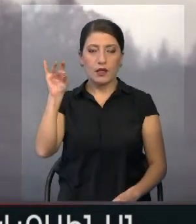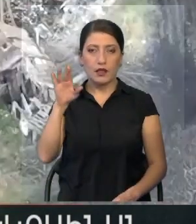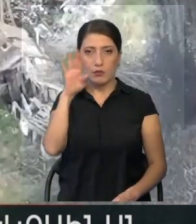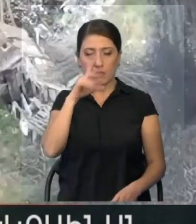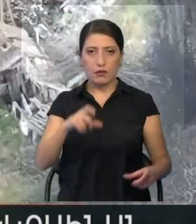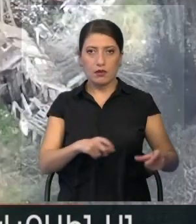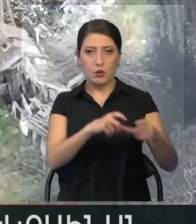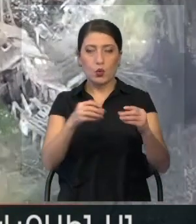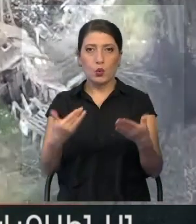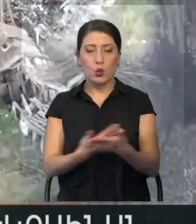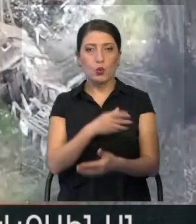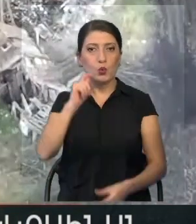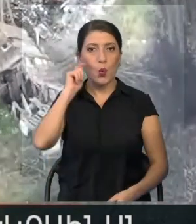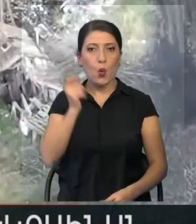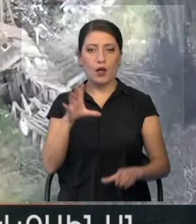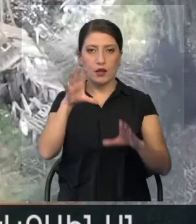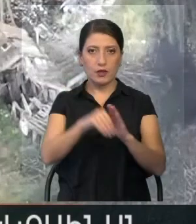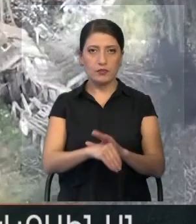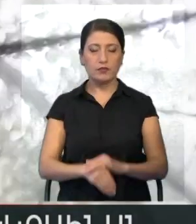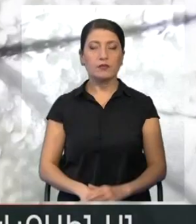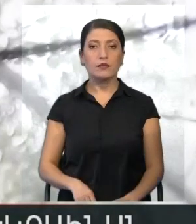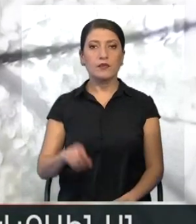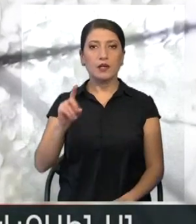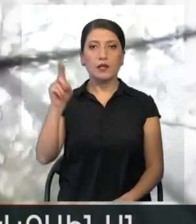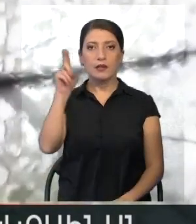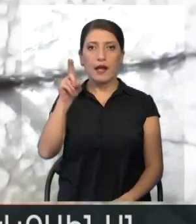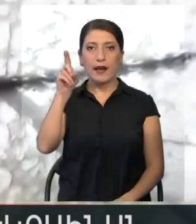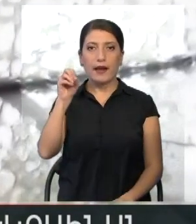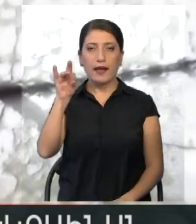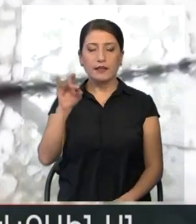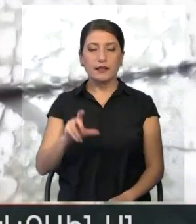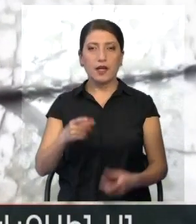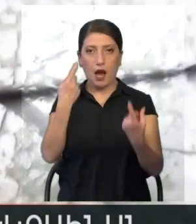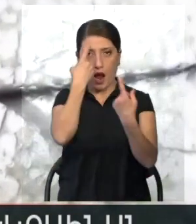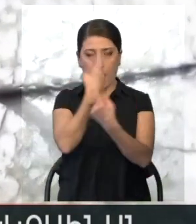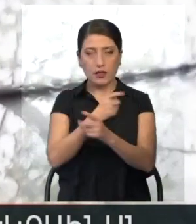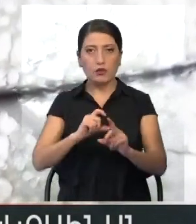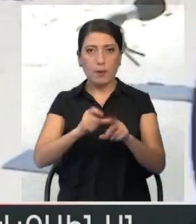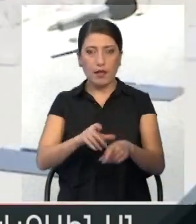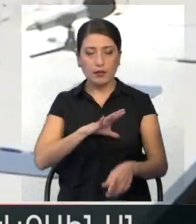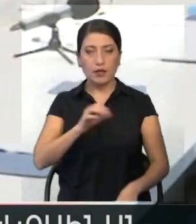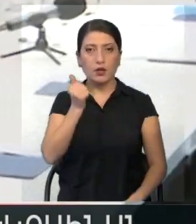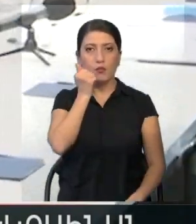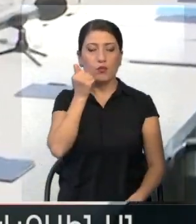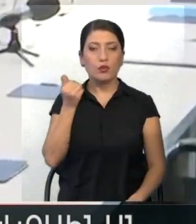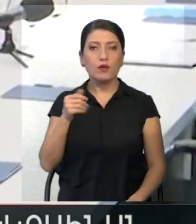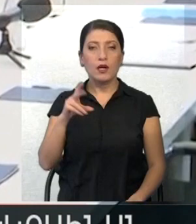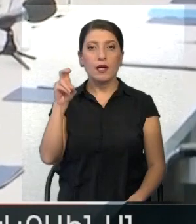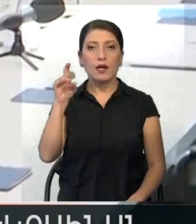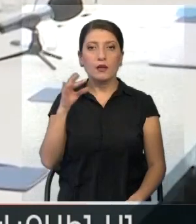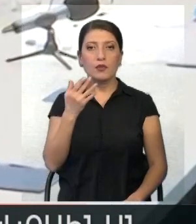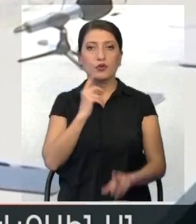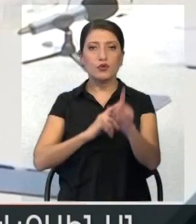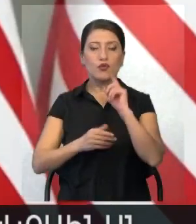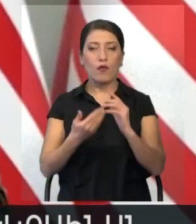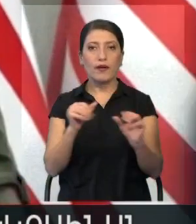թերակղզին նորից Ուկրաինայինը լինի։ Զելենսկիի այս հայտարարությունը անարձագանք չի թողել ռուսական կողմը։ Ղրիմի խորհրդարանի